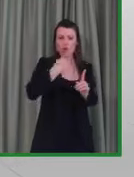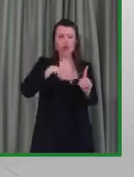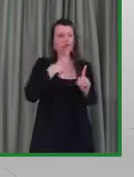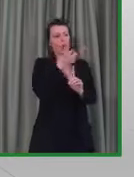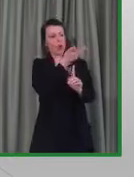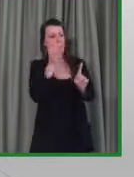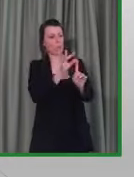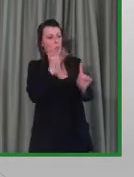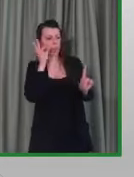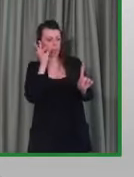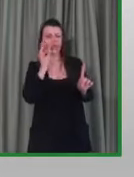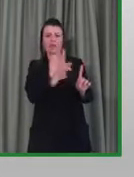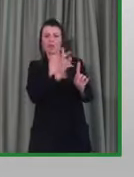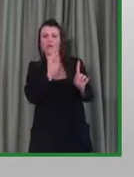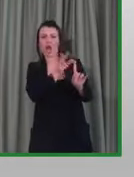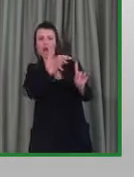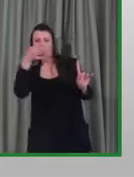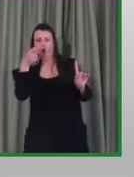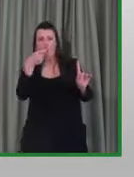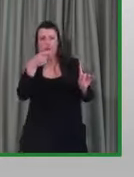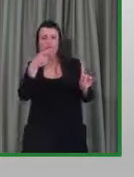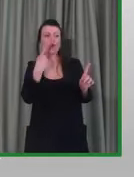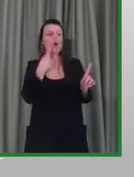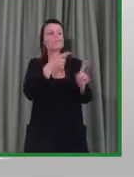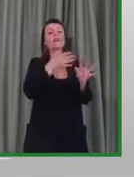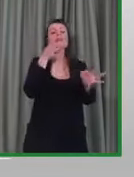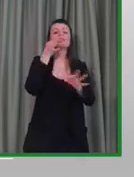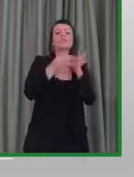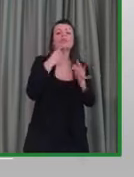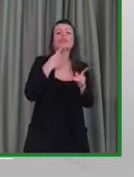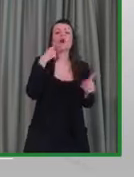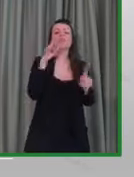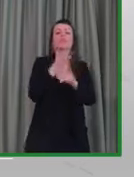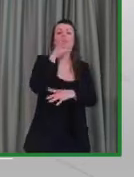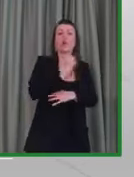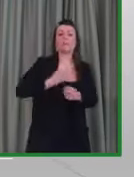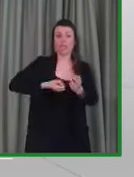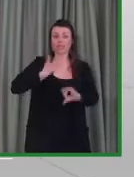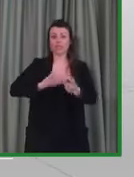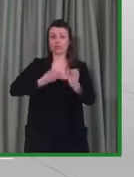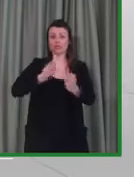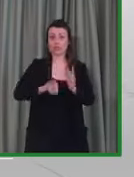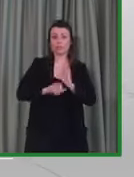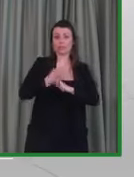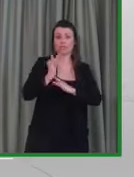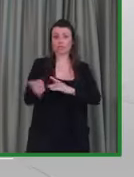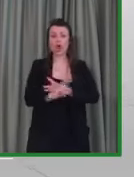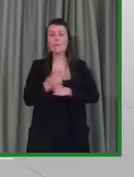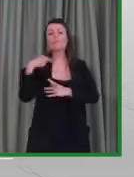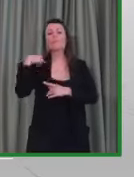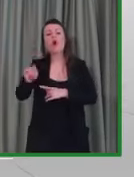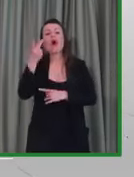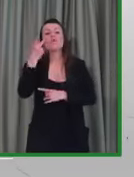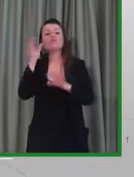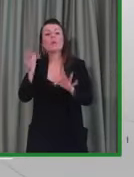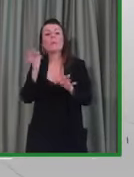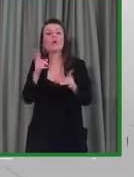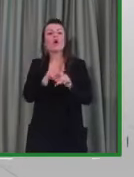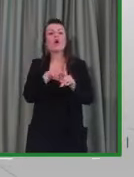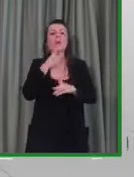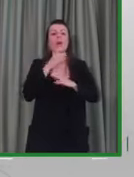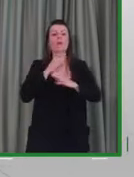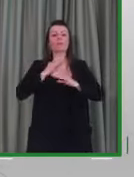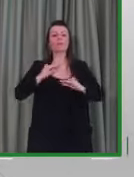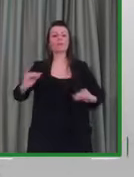per verificare se emergevano i sintomi mentre noi vediamo che molte persone anche dopo i 14 giorni dalla clinica silente cioè dalla fine